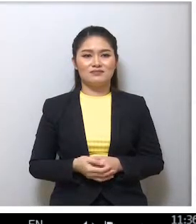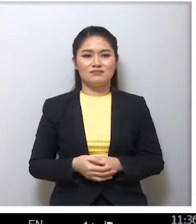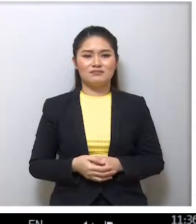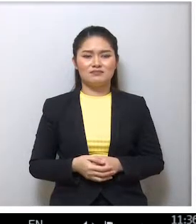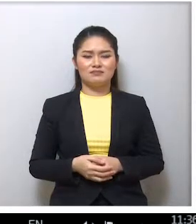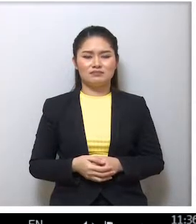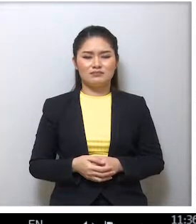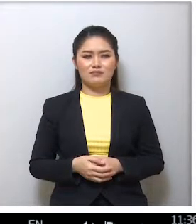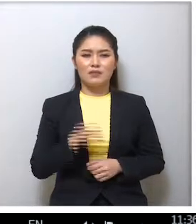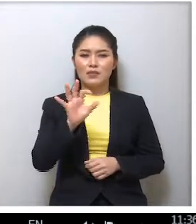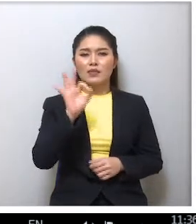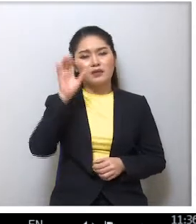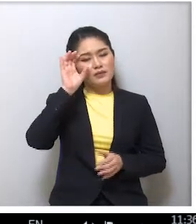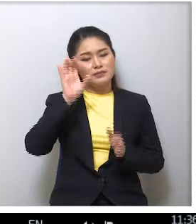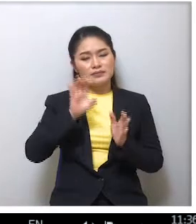ราวนี้เราก็จะไป